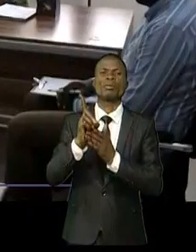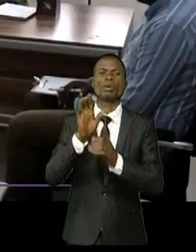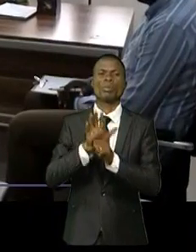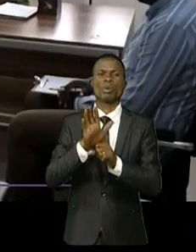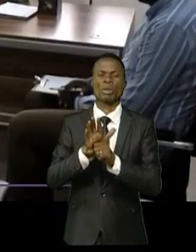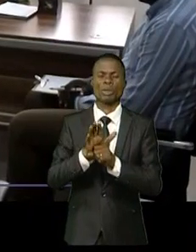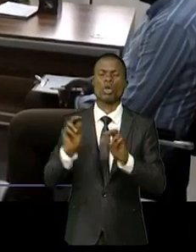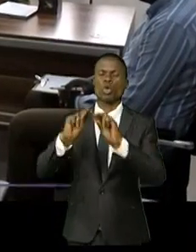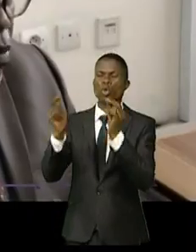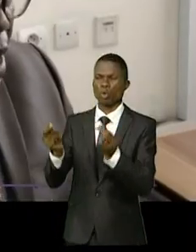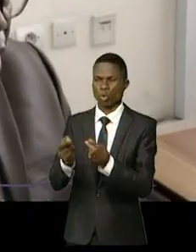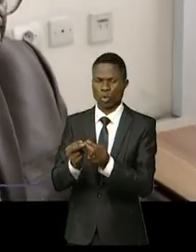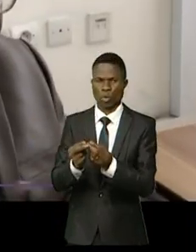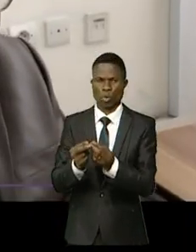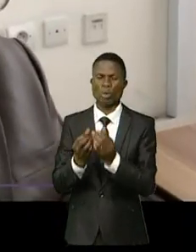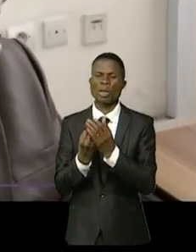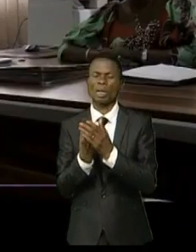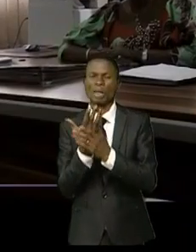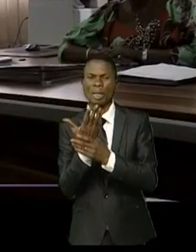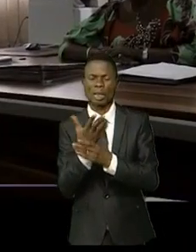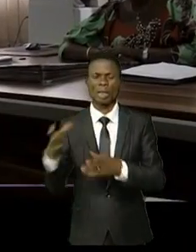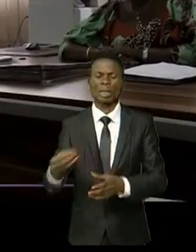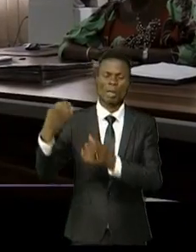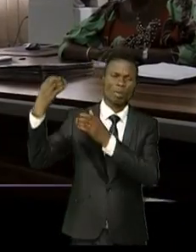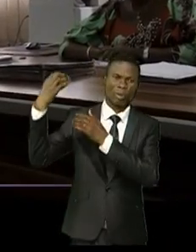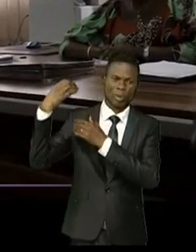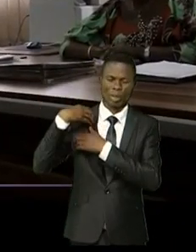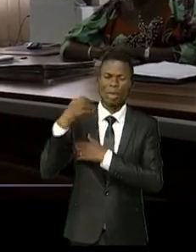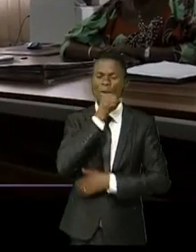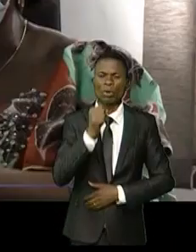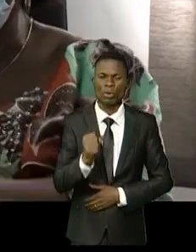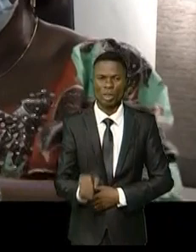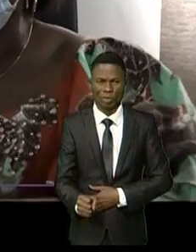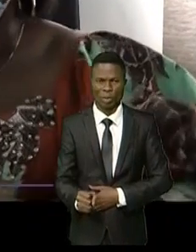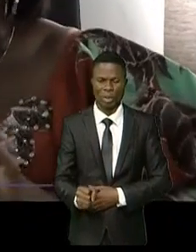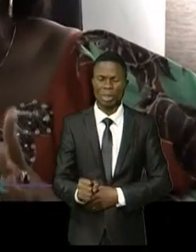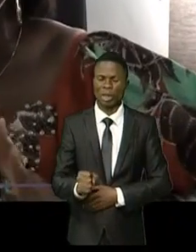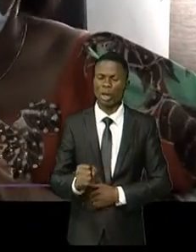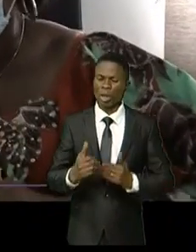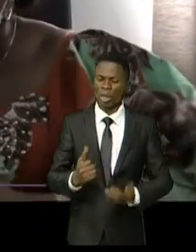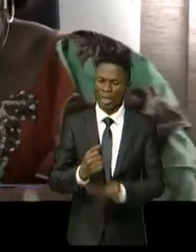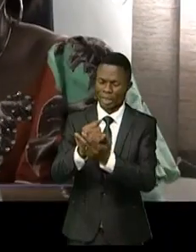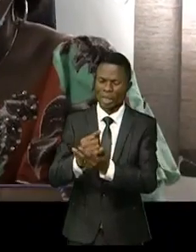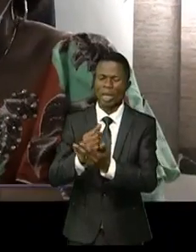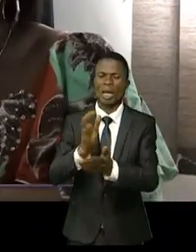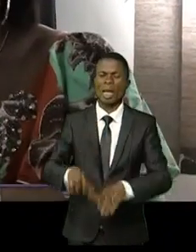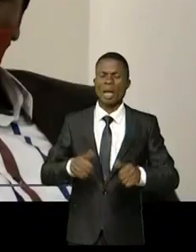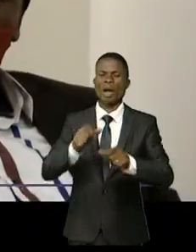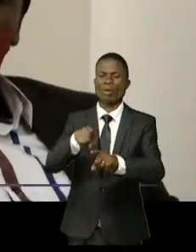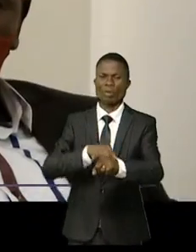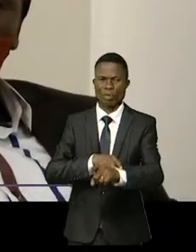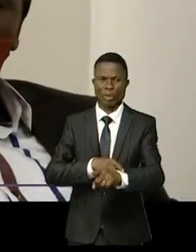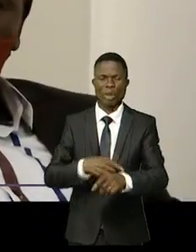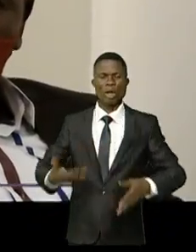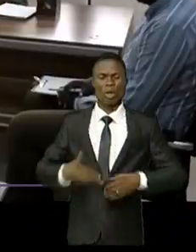une filière gériatrique qui prend en charge des vieillards pour prolonger leur vie. Elle était très très